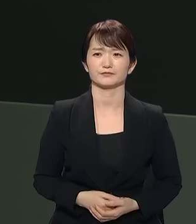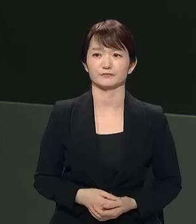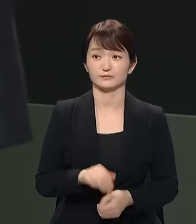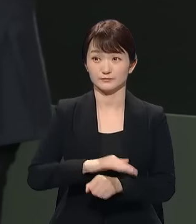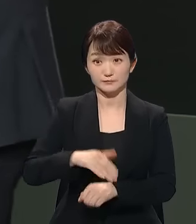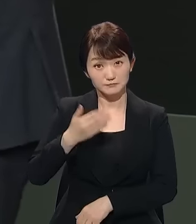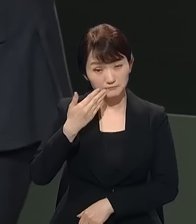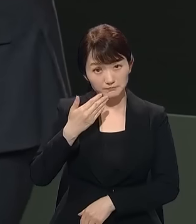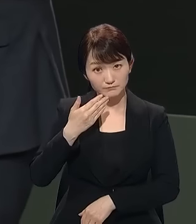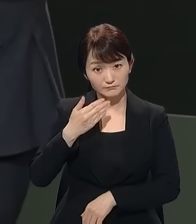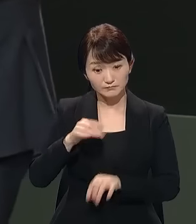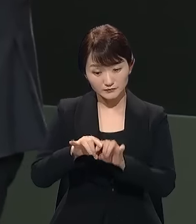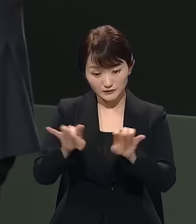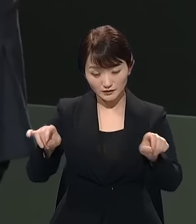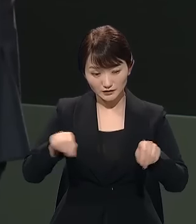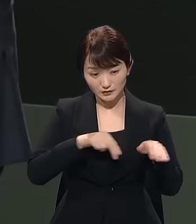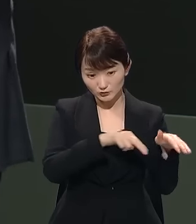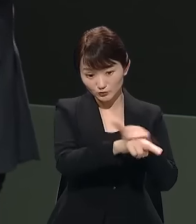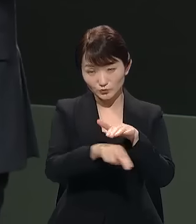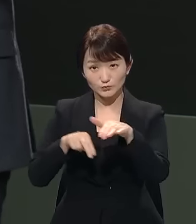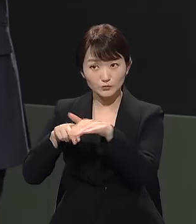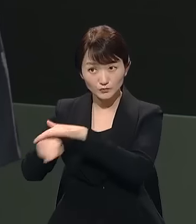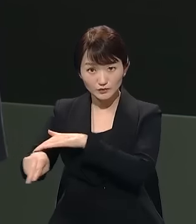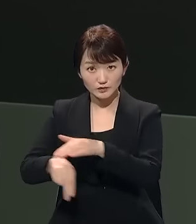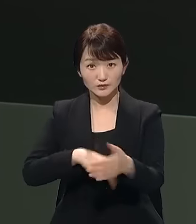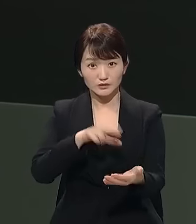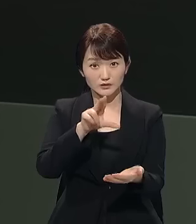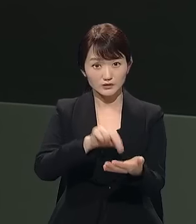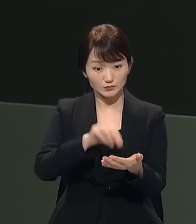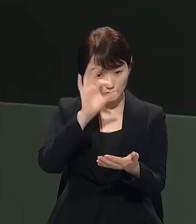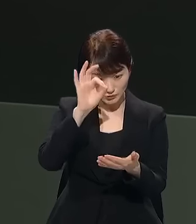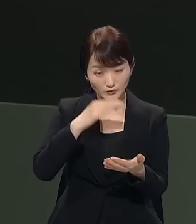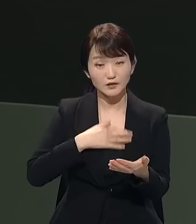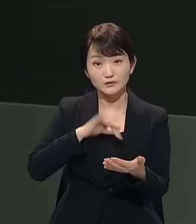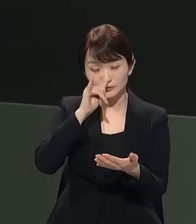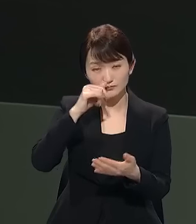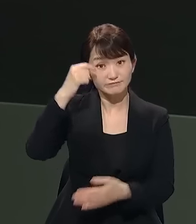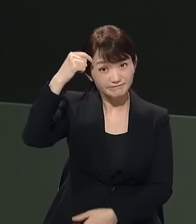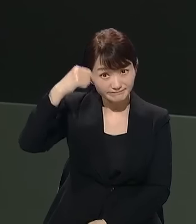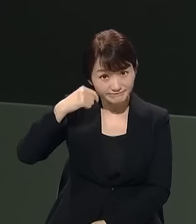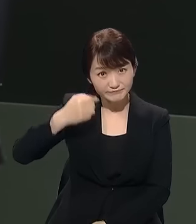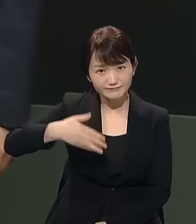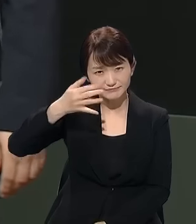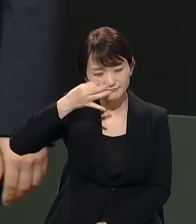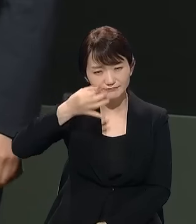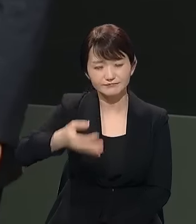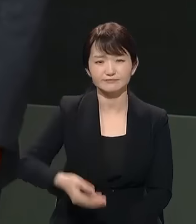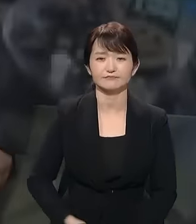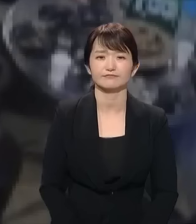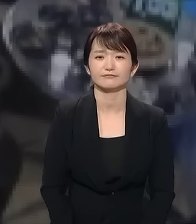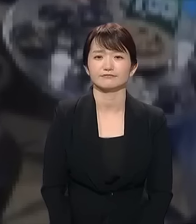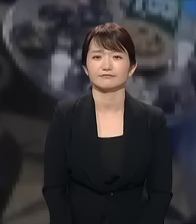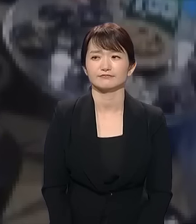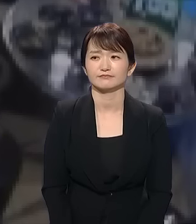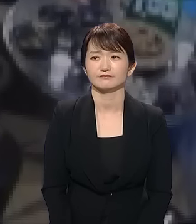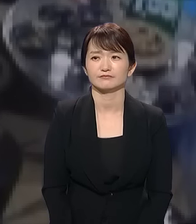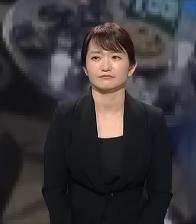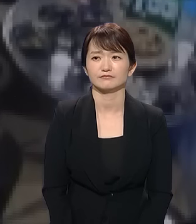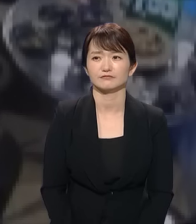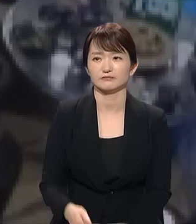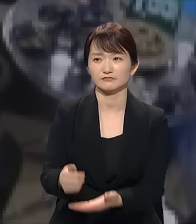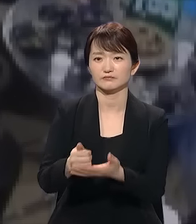잘 먹고 따로 도망입니다. 딱 이 제목에서부터 느껴지는 그 느낌 영상으로 만나보시죠.